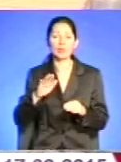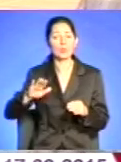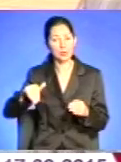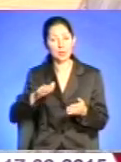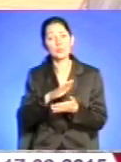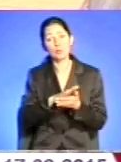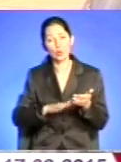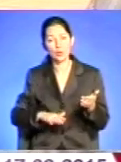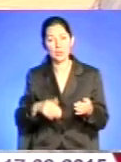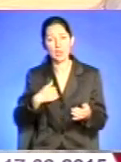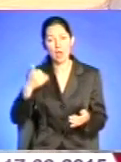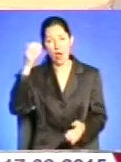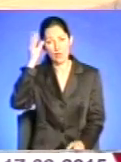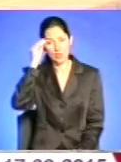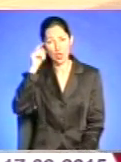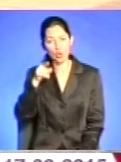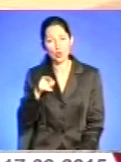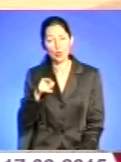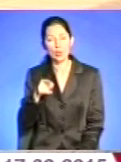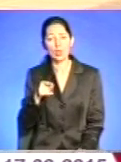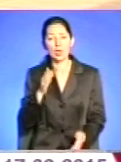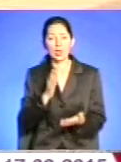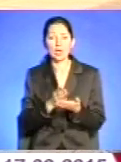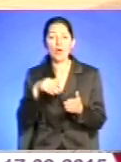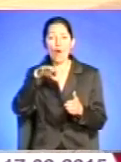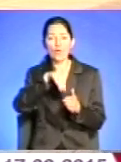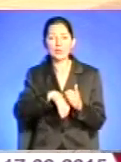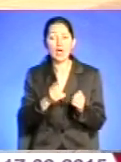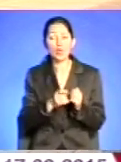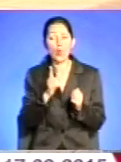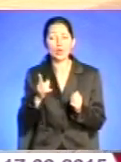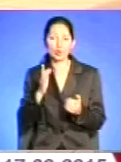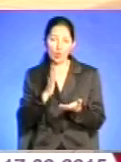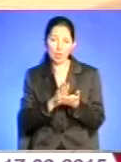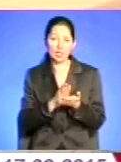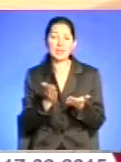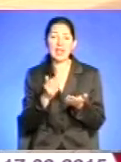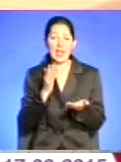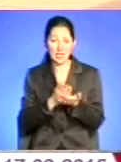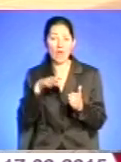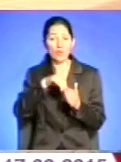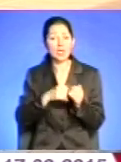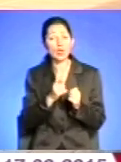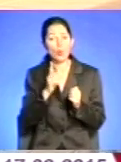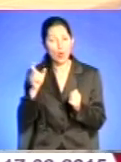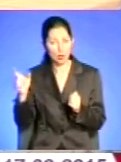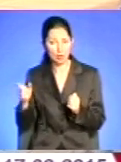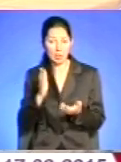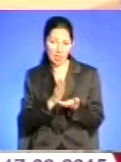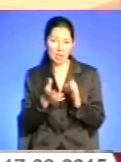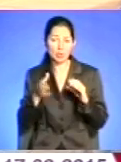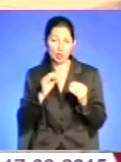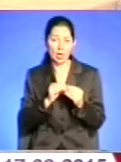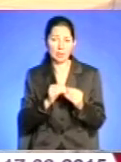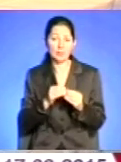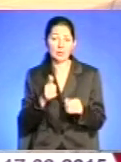тут, власне, де вклад кожного, то є результат. І саме головне, де є бажання. І неправда про